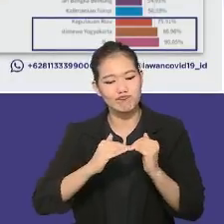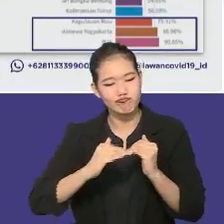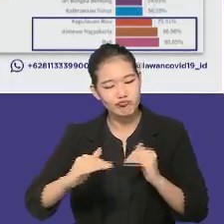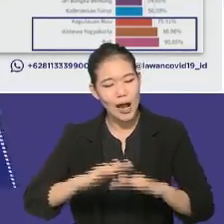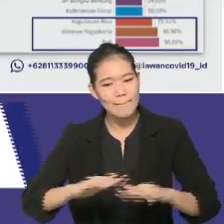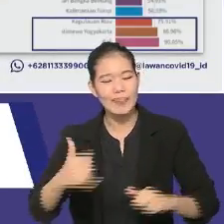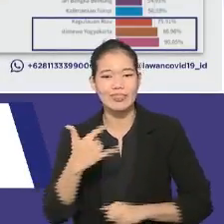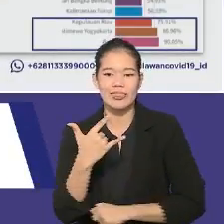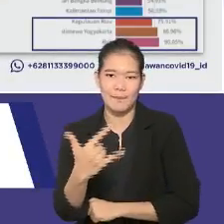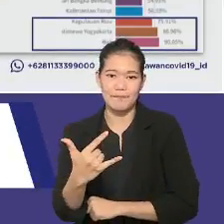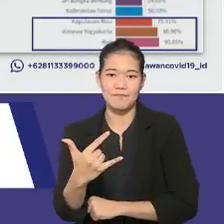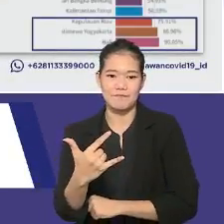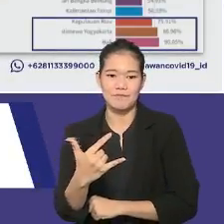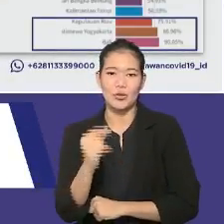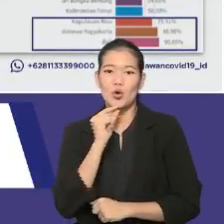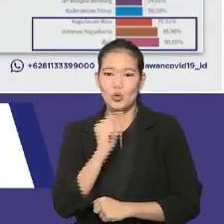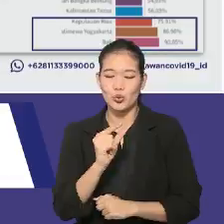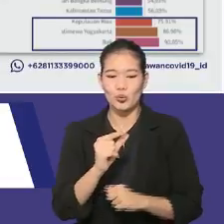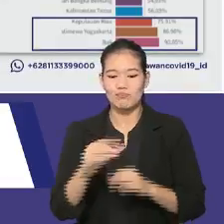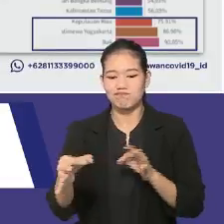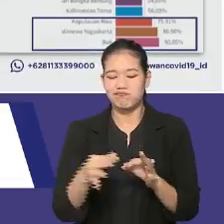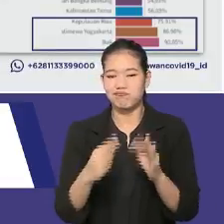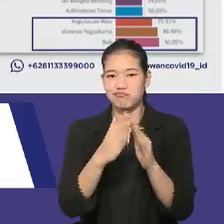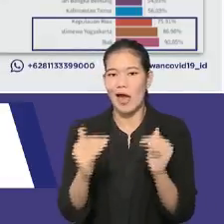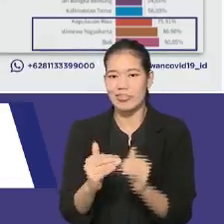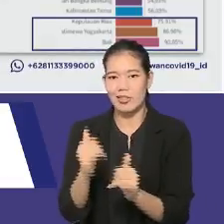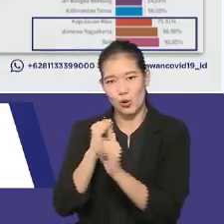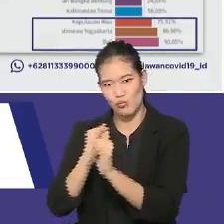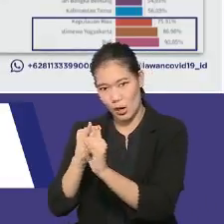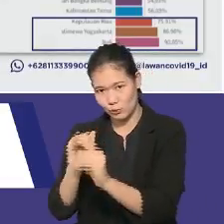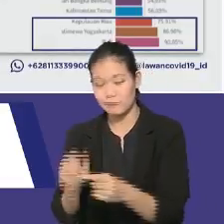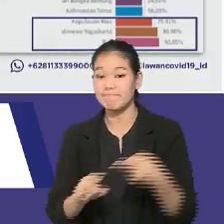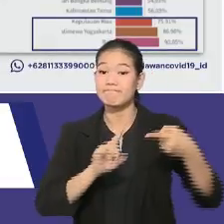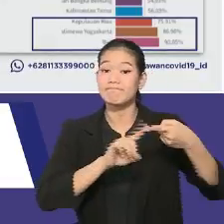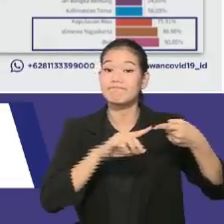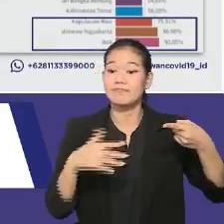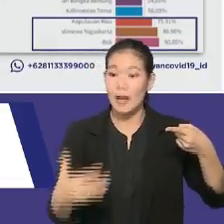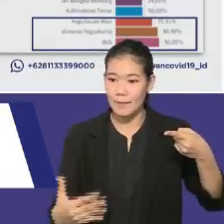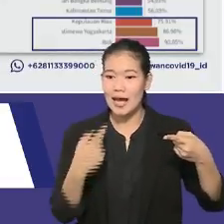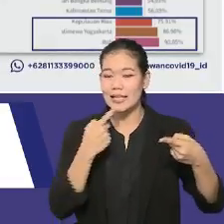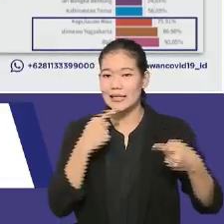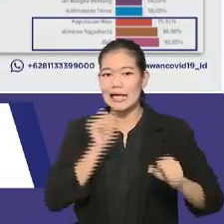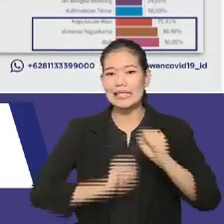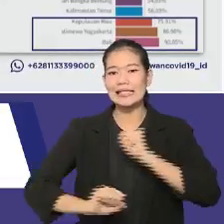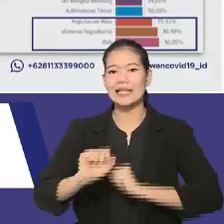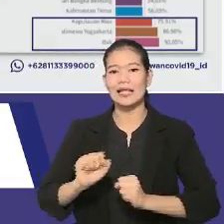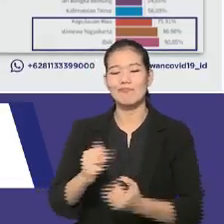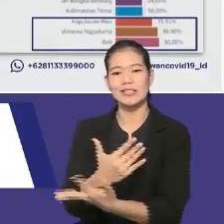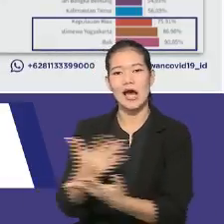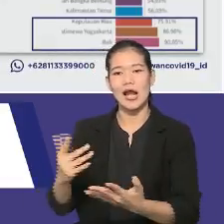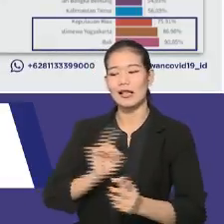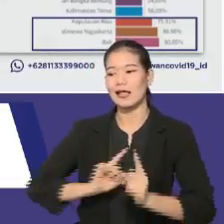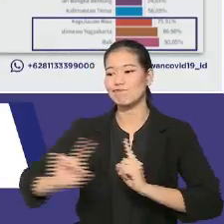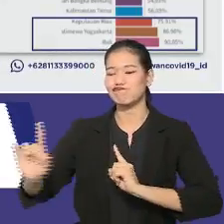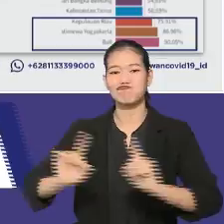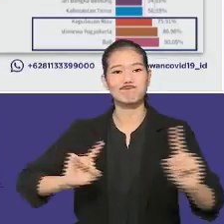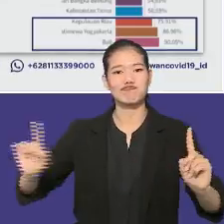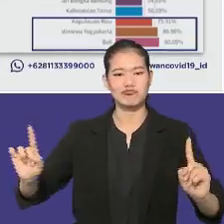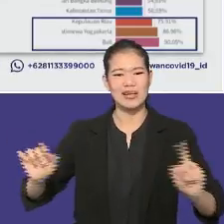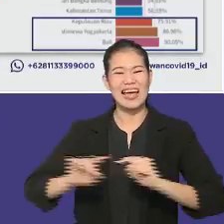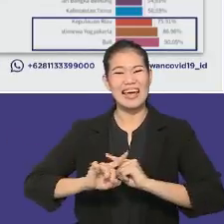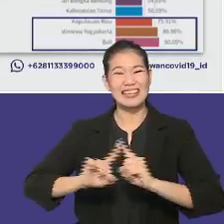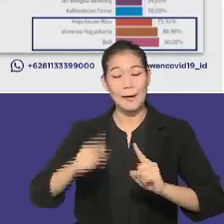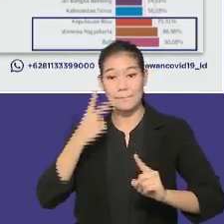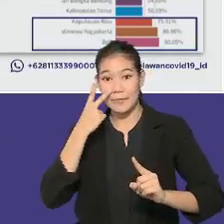kondisi kasus menjelang periode Nataru ini. Yang pertama adalah mobilitas masyarakat. Sayangnya dari